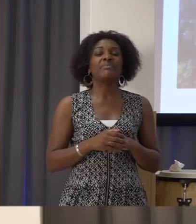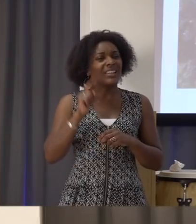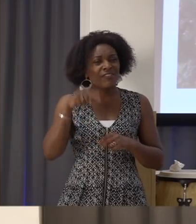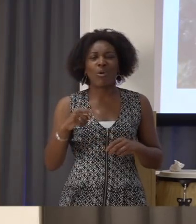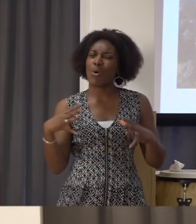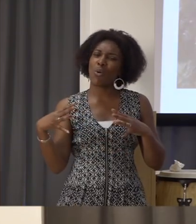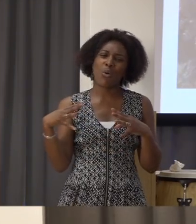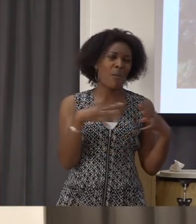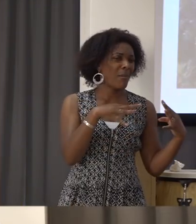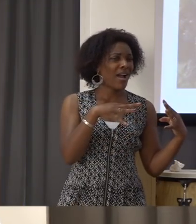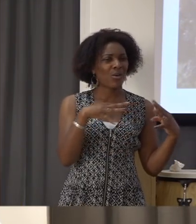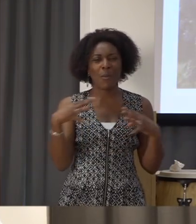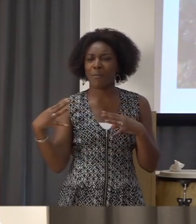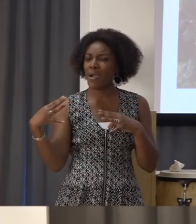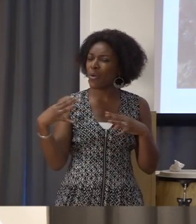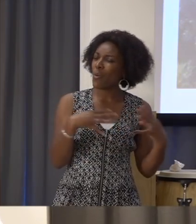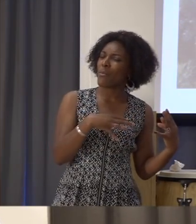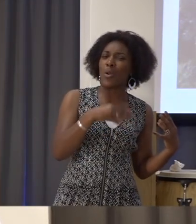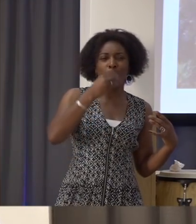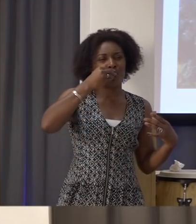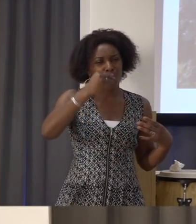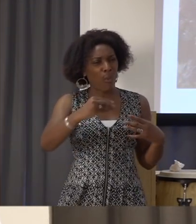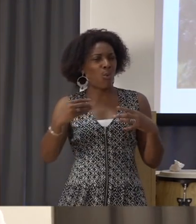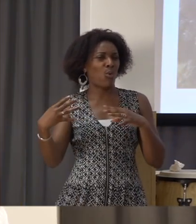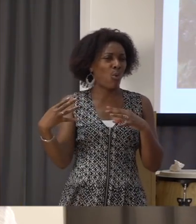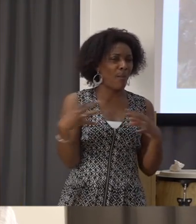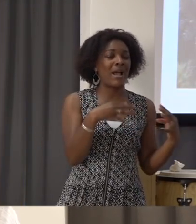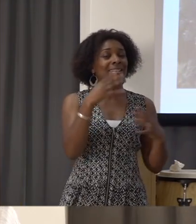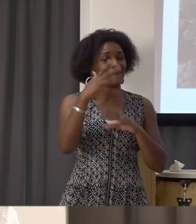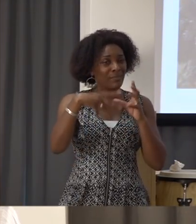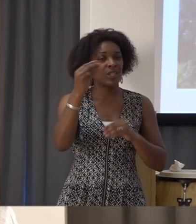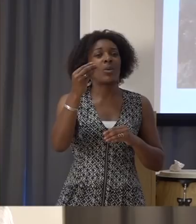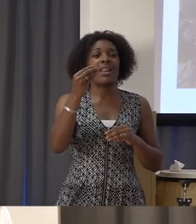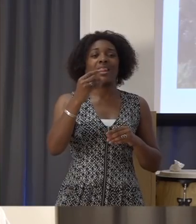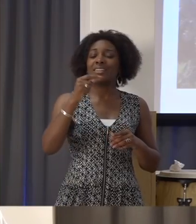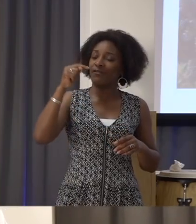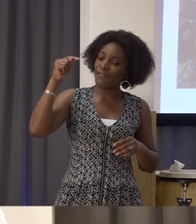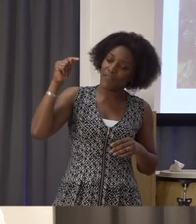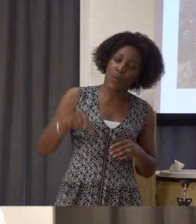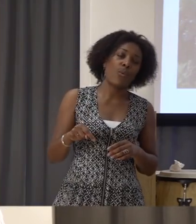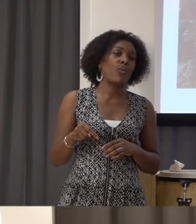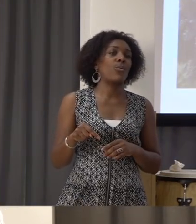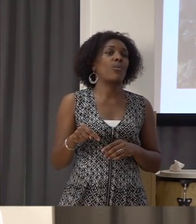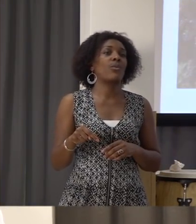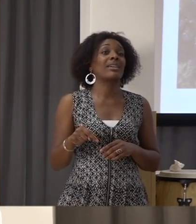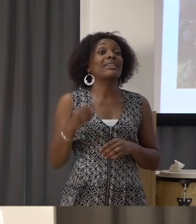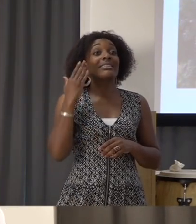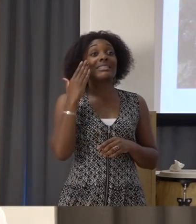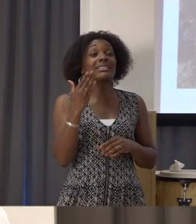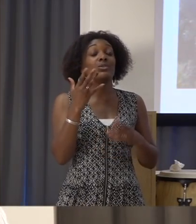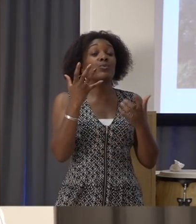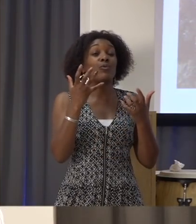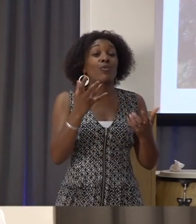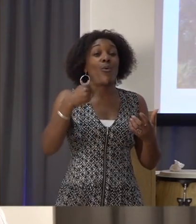Combattons le bon combat. Le combat spirituel est nécessaire. Si tu veux avoir une